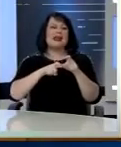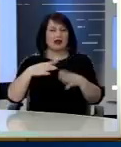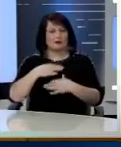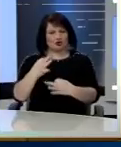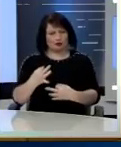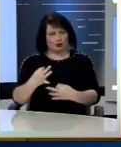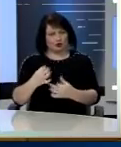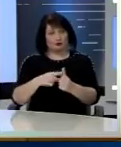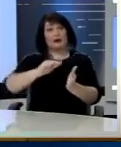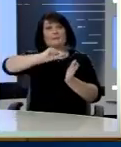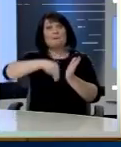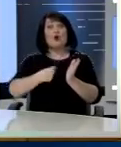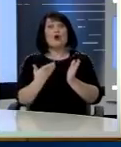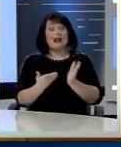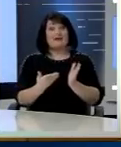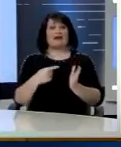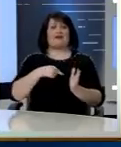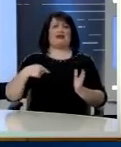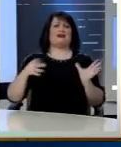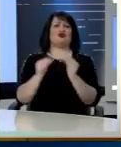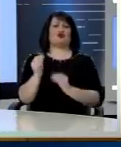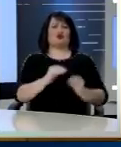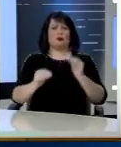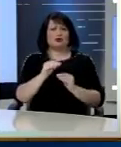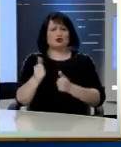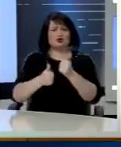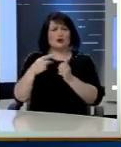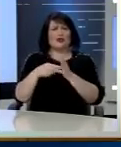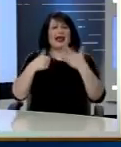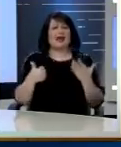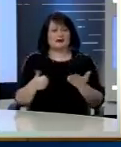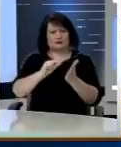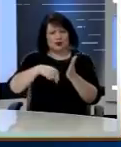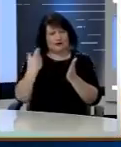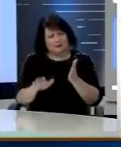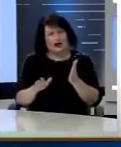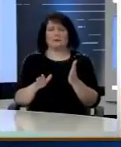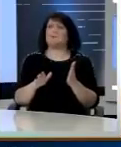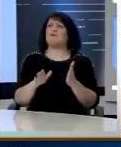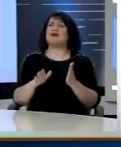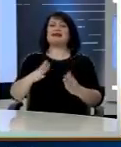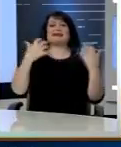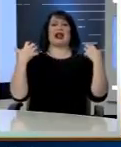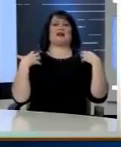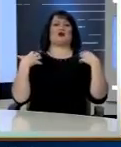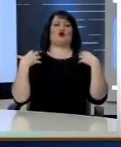εκπροσώπου, υπογραφή διευθύνσης οπλισμών. Ιούνιος 16, υπογραφή του